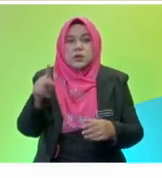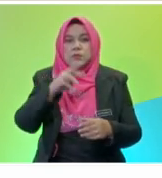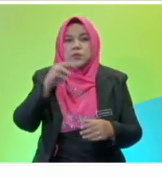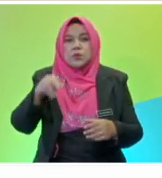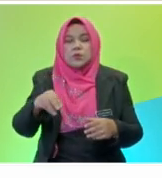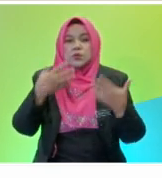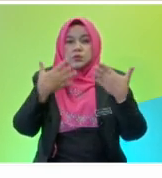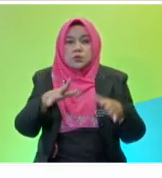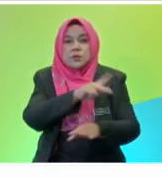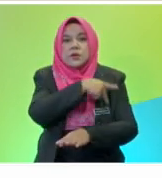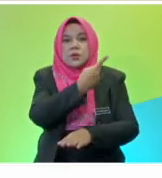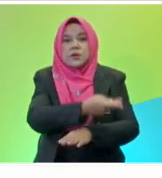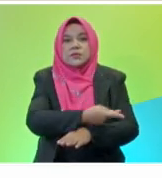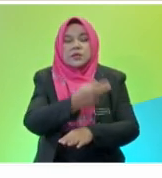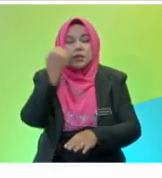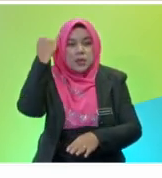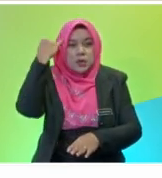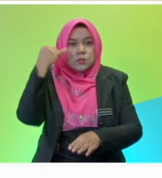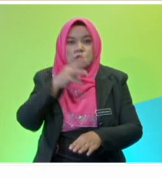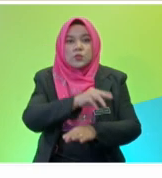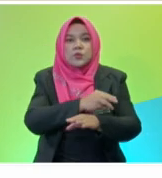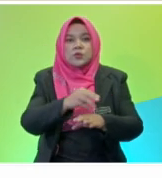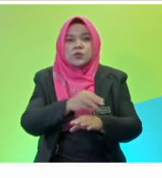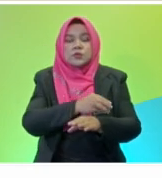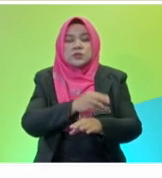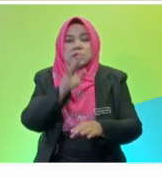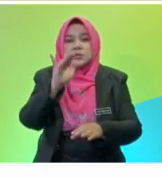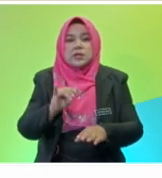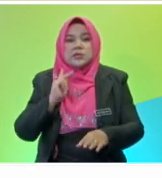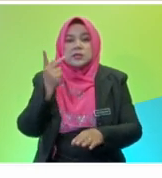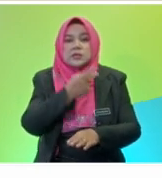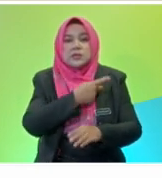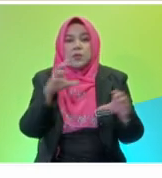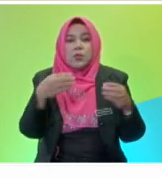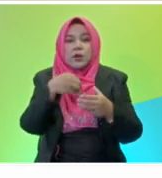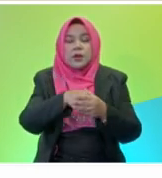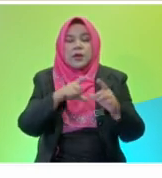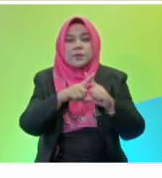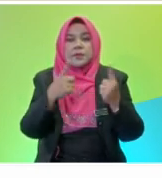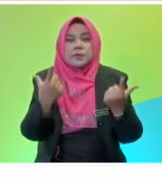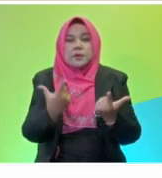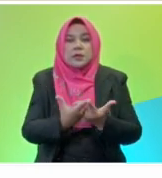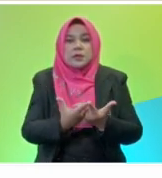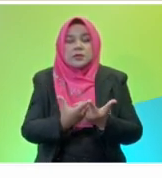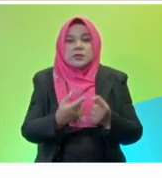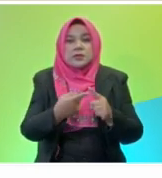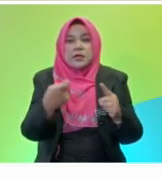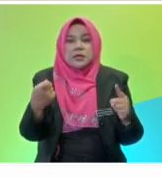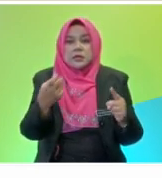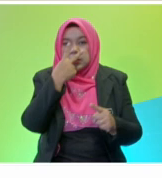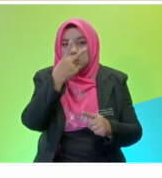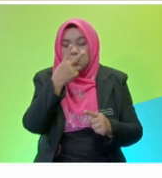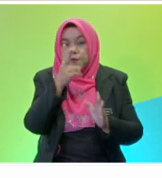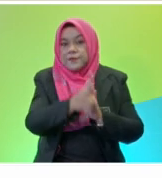sudah menguasai beberapa ilmu gizi yang kita jalankan dari kelas eh dengan agama video tadi Mungkin kita sudah boleh